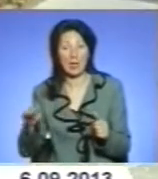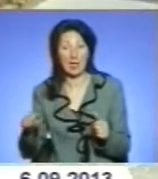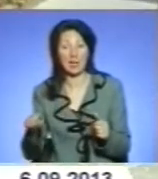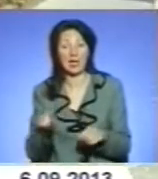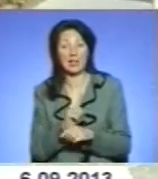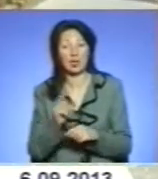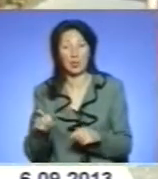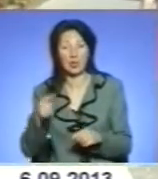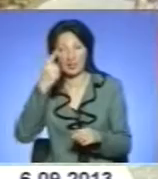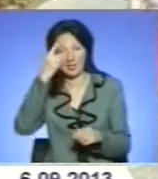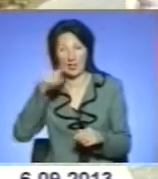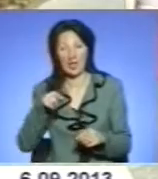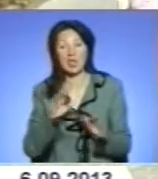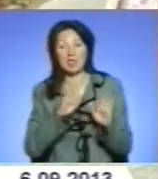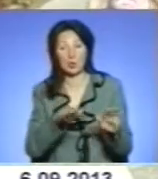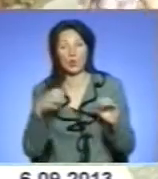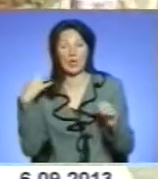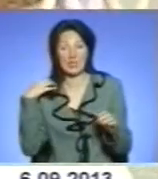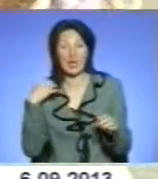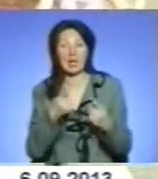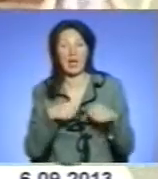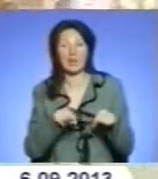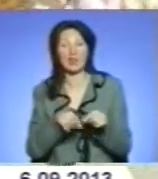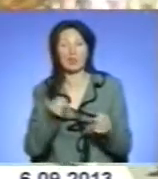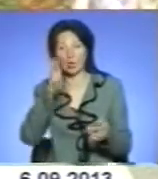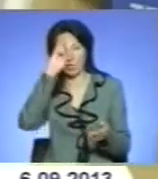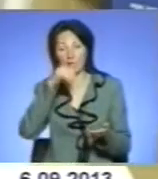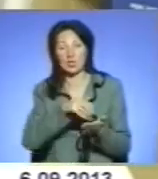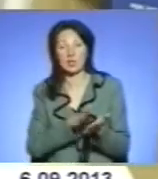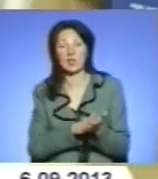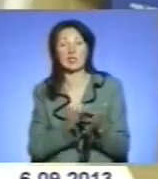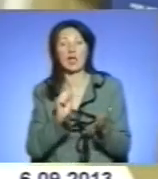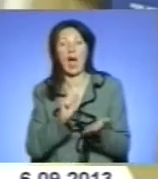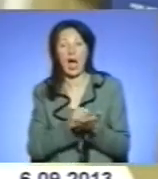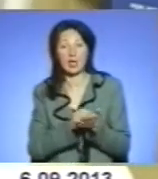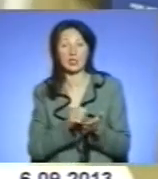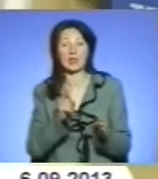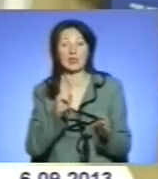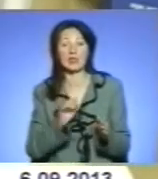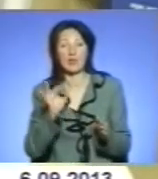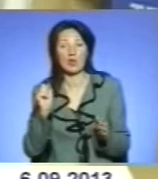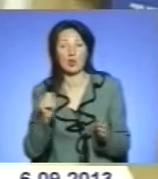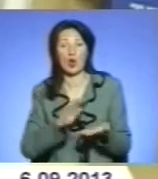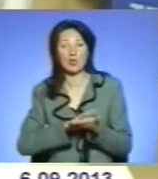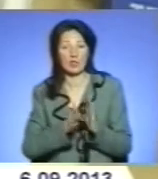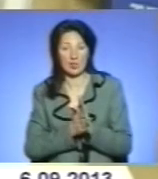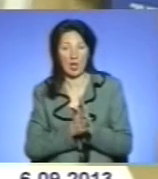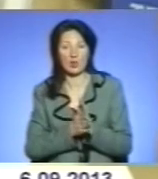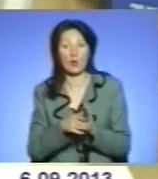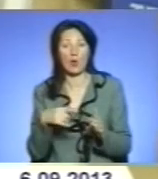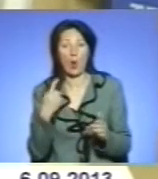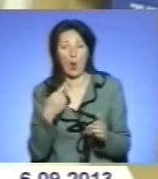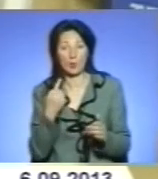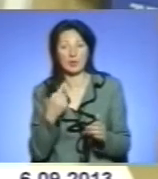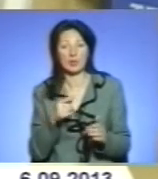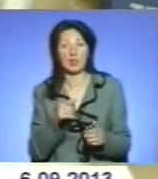знає заступник начальника відділу державної реєстрації актів цивільного стану реєстраційної служби управління юстиції області Галина